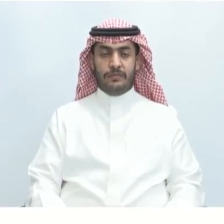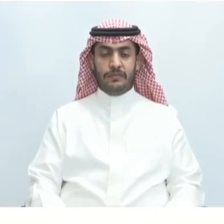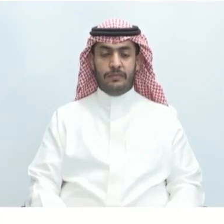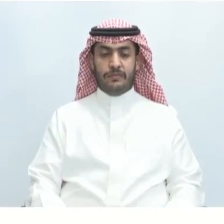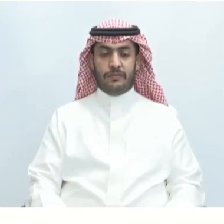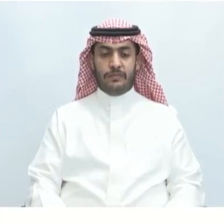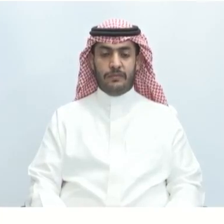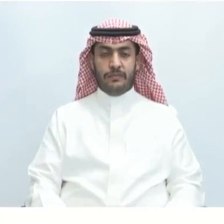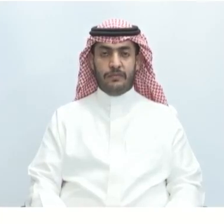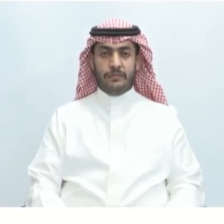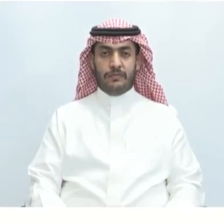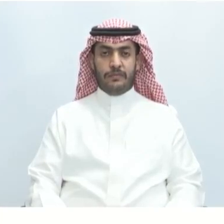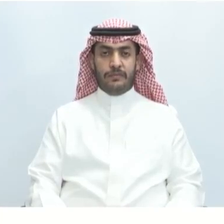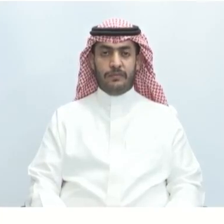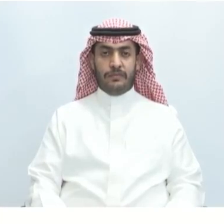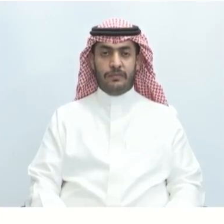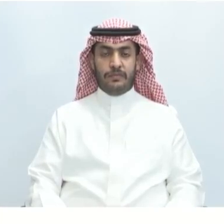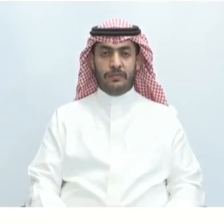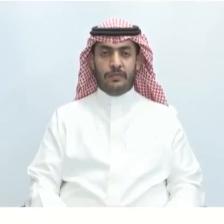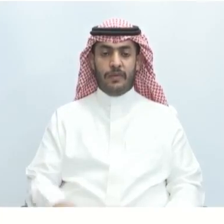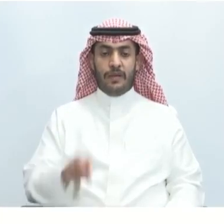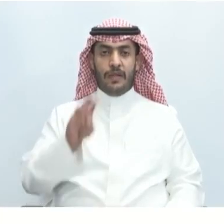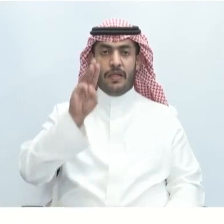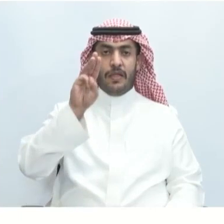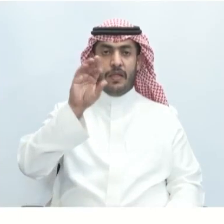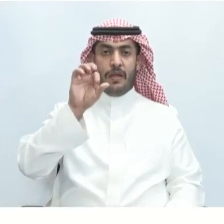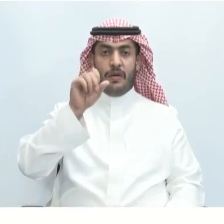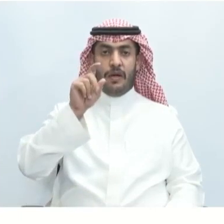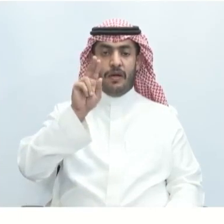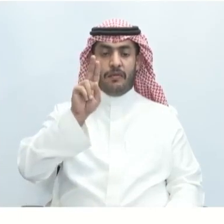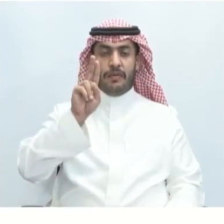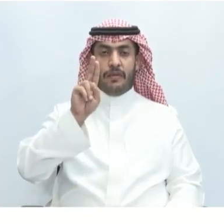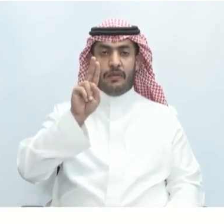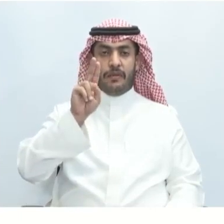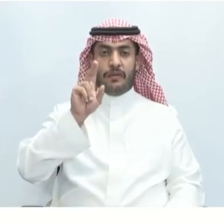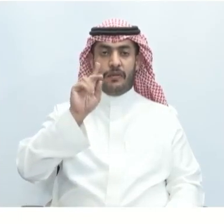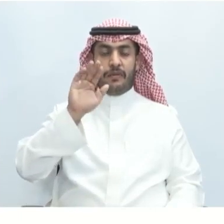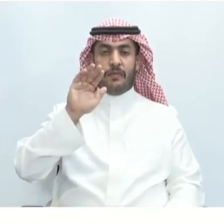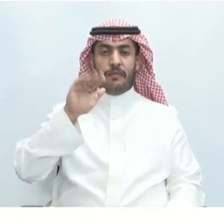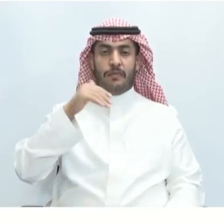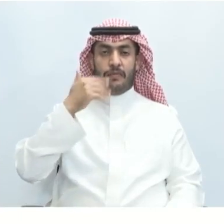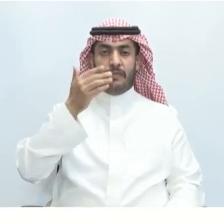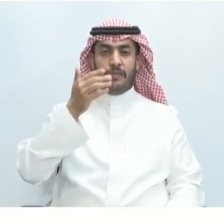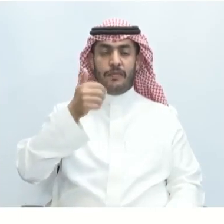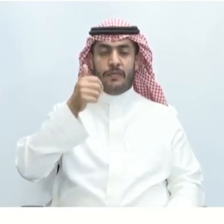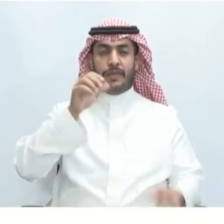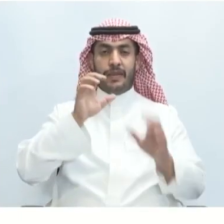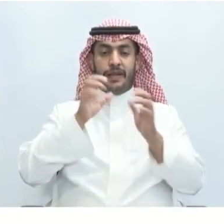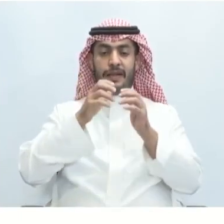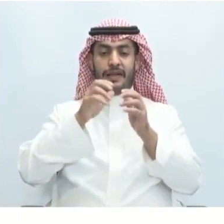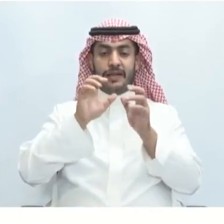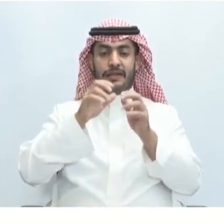ايضا سنتحدث عن قسم الثوابت قسم الثوابت وبالتاكيد ذكرنا في قسم